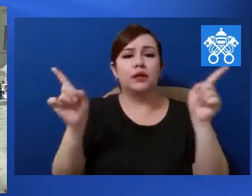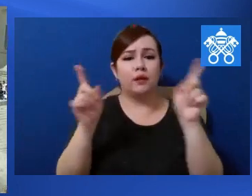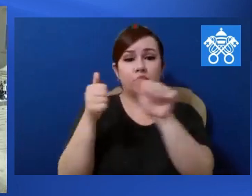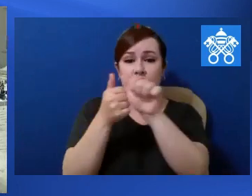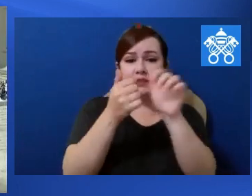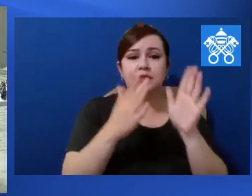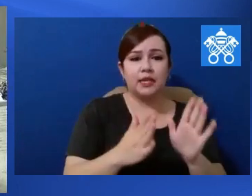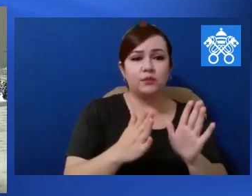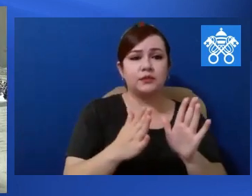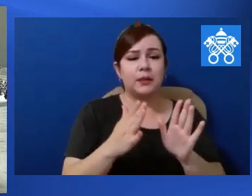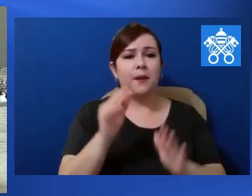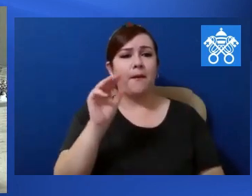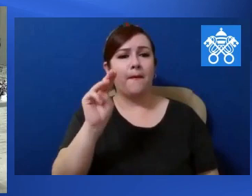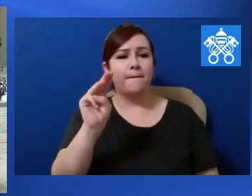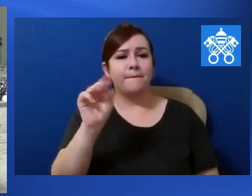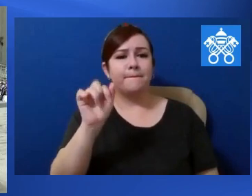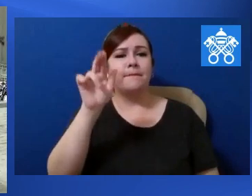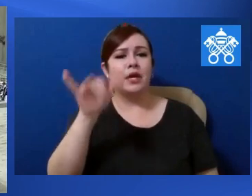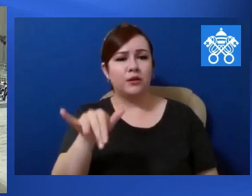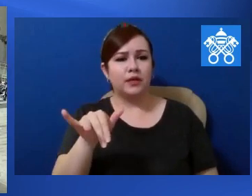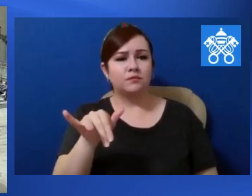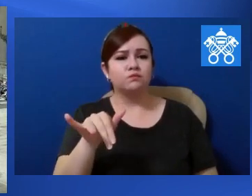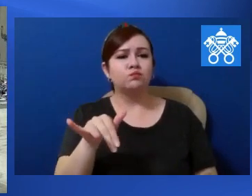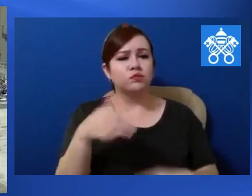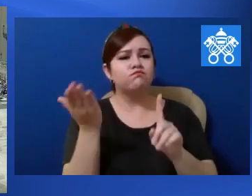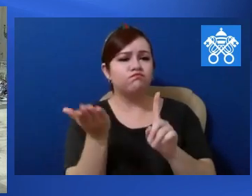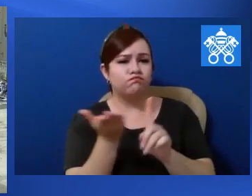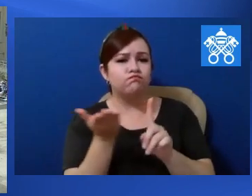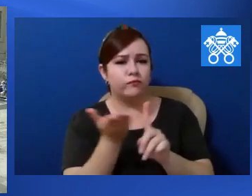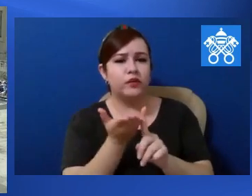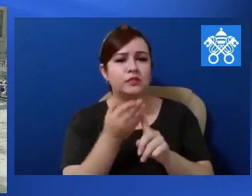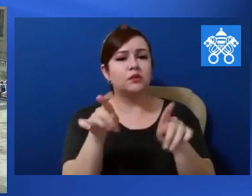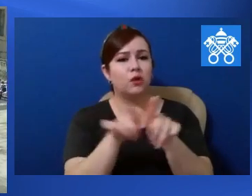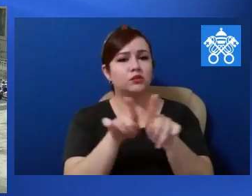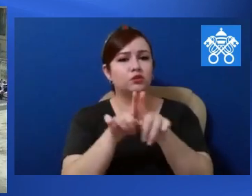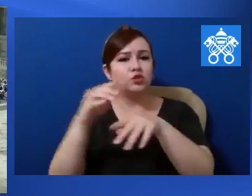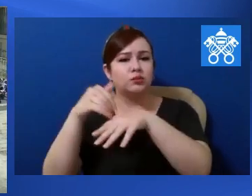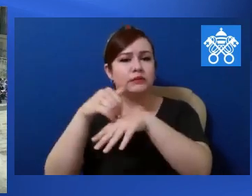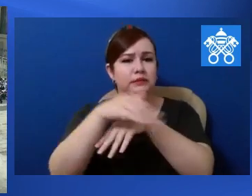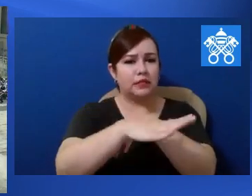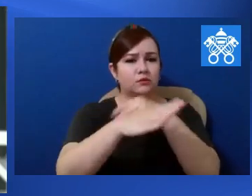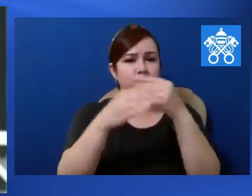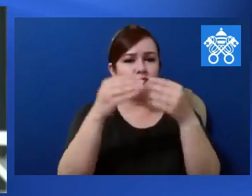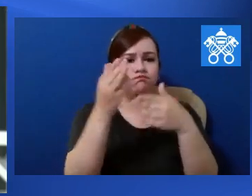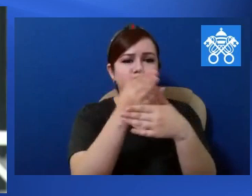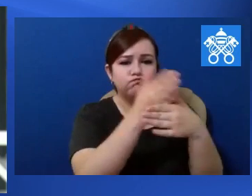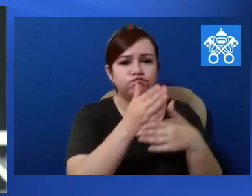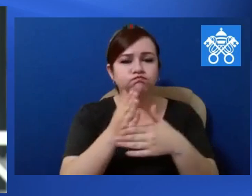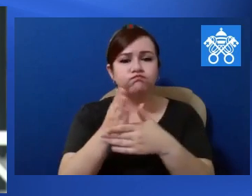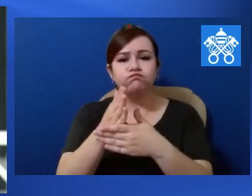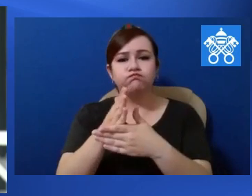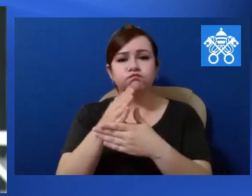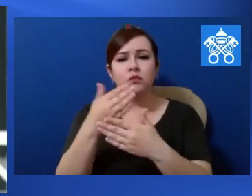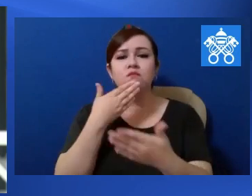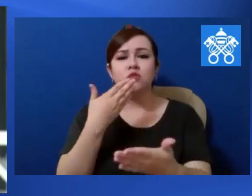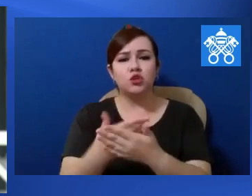Leggendo con saggezza i segni dei tempi, ella capì che per lei il modo migliore di farlo era attraverso